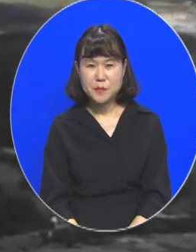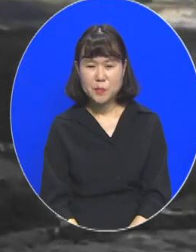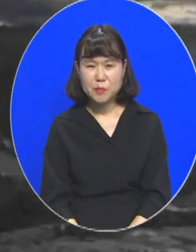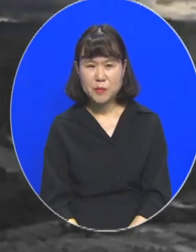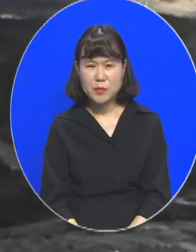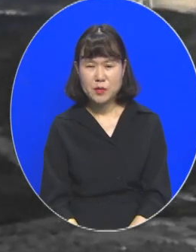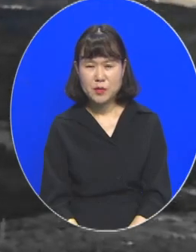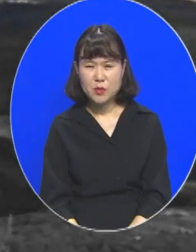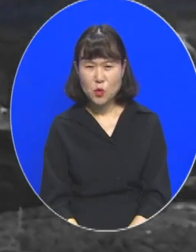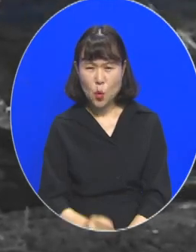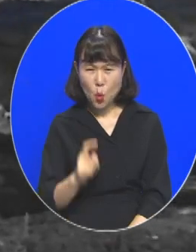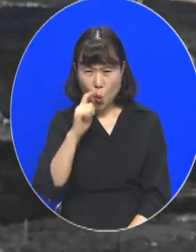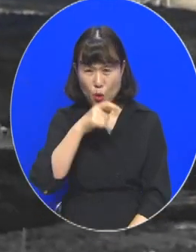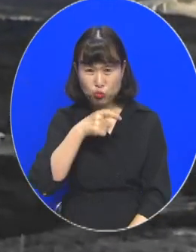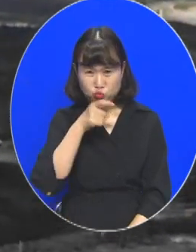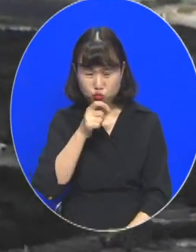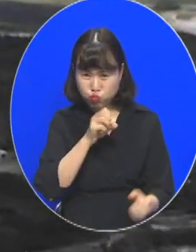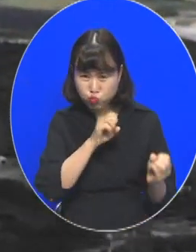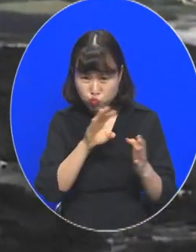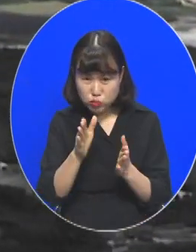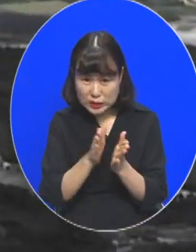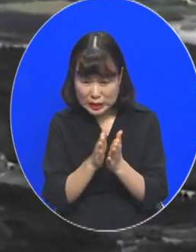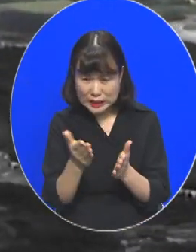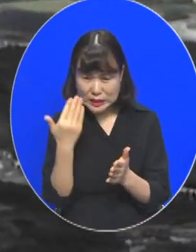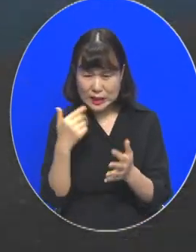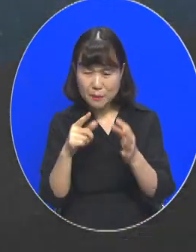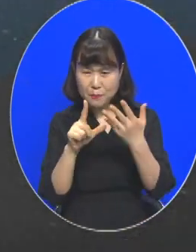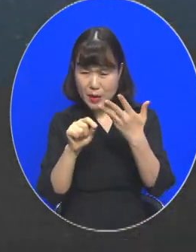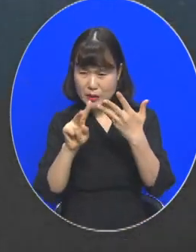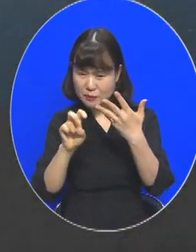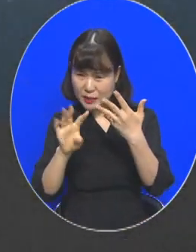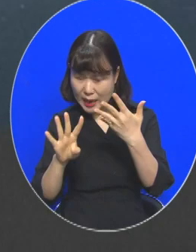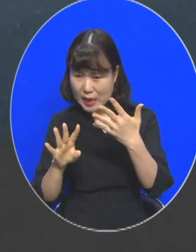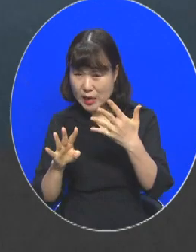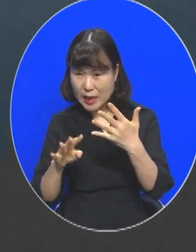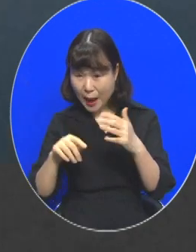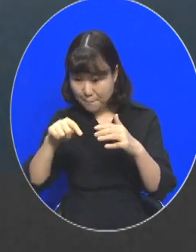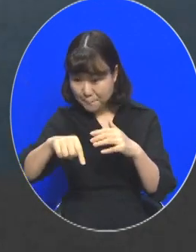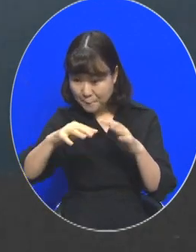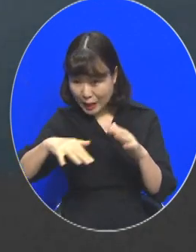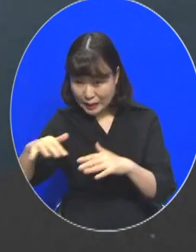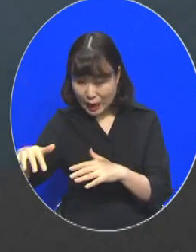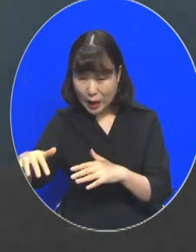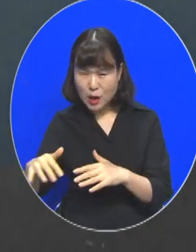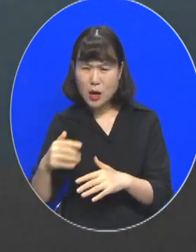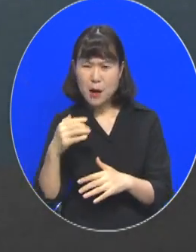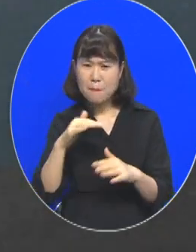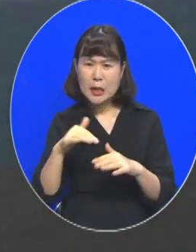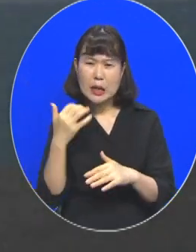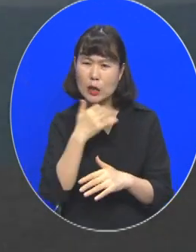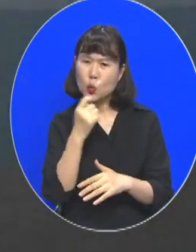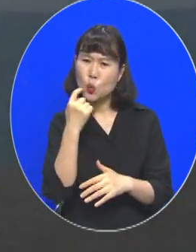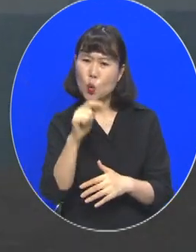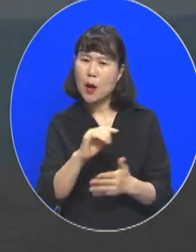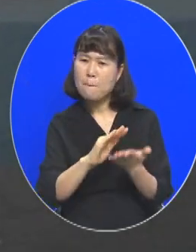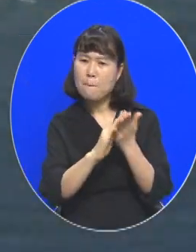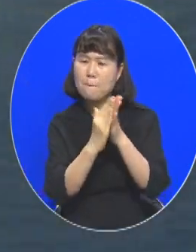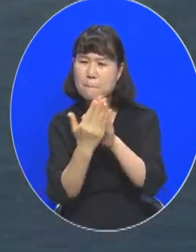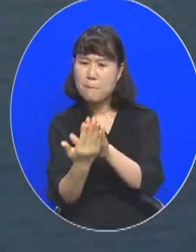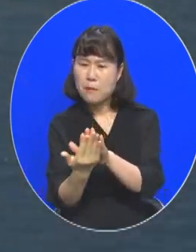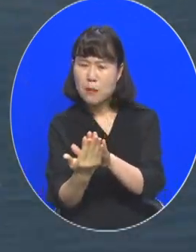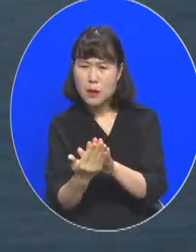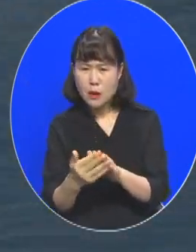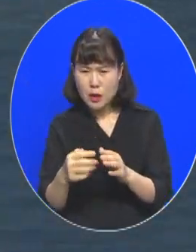오염수방뇨가 시작된 지난 24일 후쿠시마 앞바다 바다가 노란빛으로 바뀌었습니다